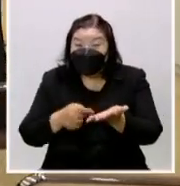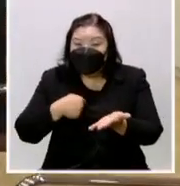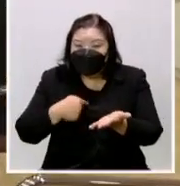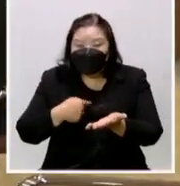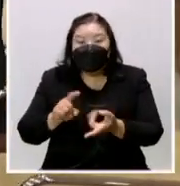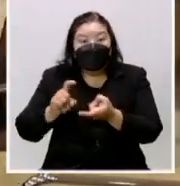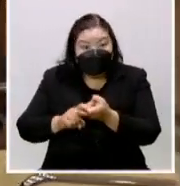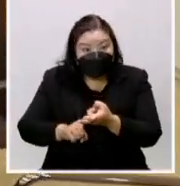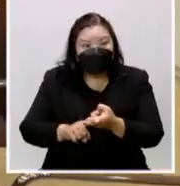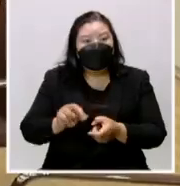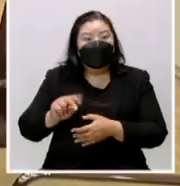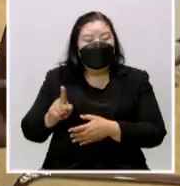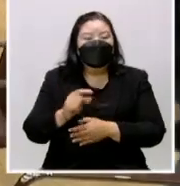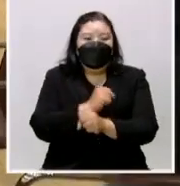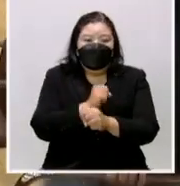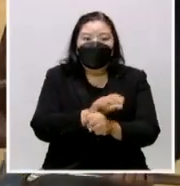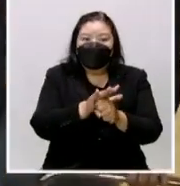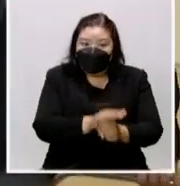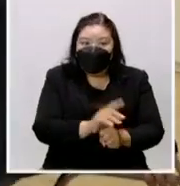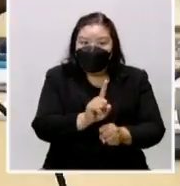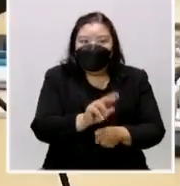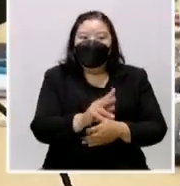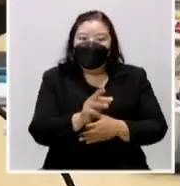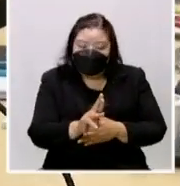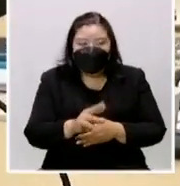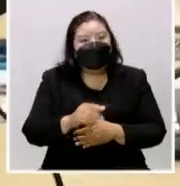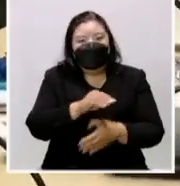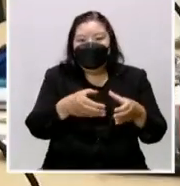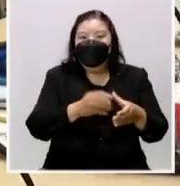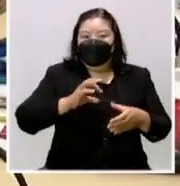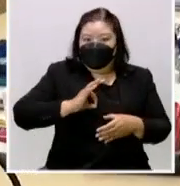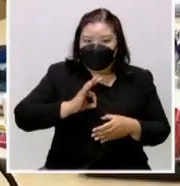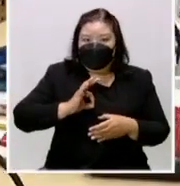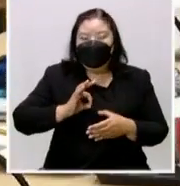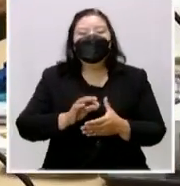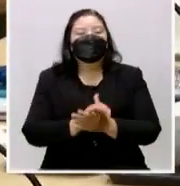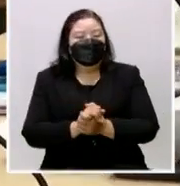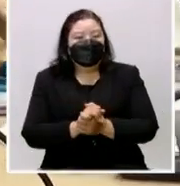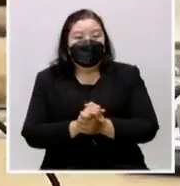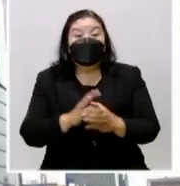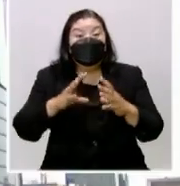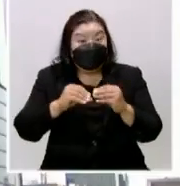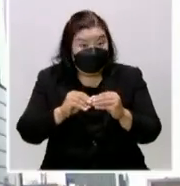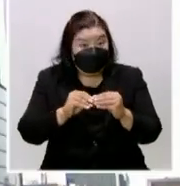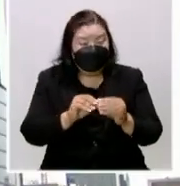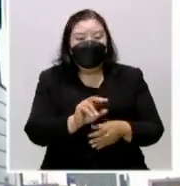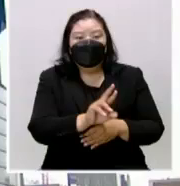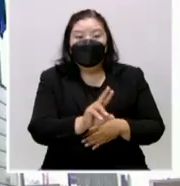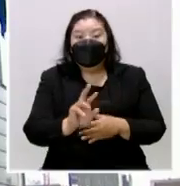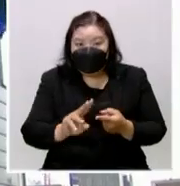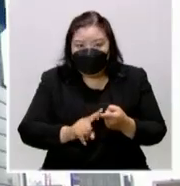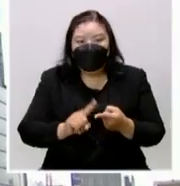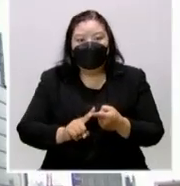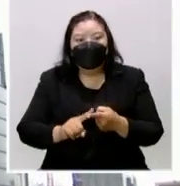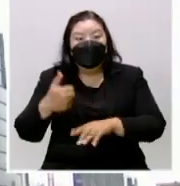สิทธิของนาโต้ในการปกป้องยูเครนและปกป้องพันธมิตรของนาโต้ทั้งหมดค่ะในการประชุมระหว่างยูเครนกับผู้นำ EU แ